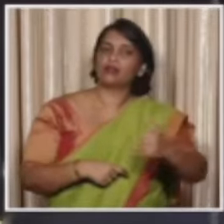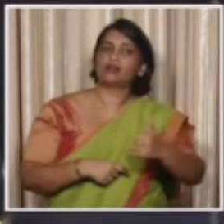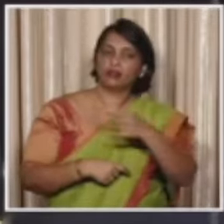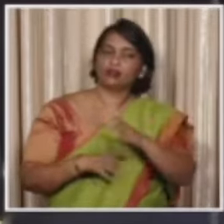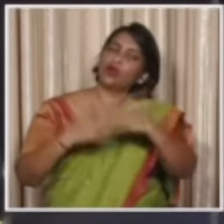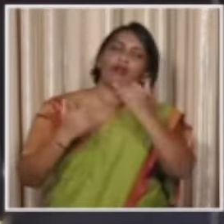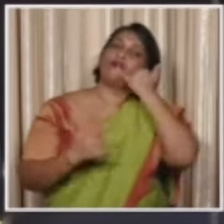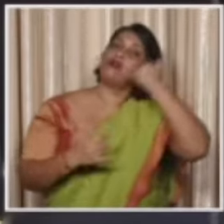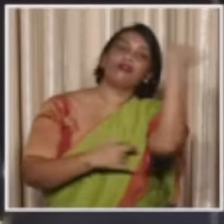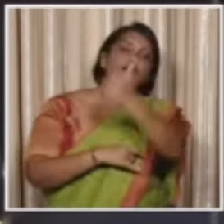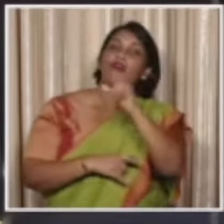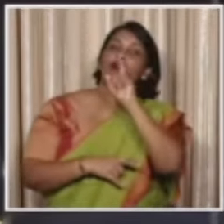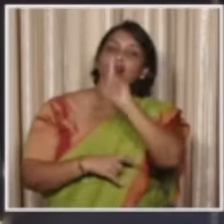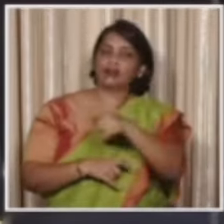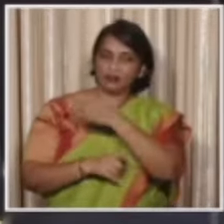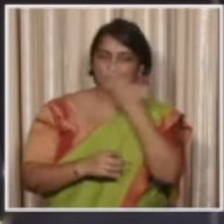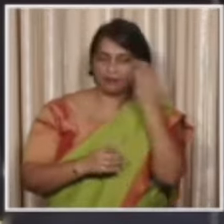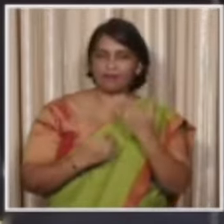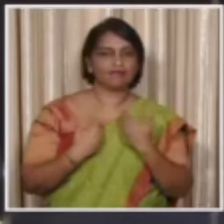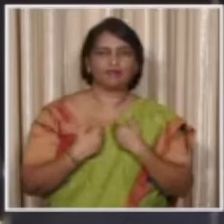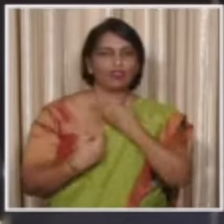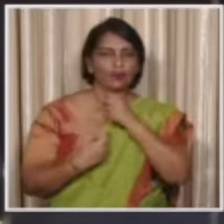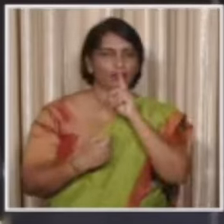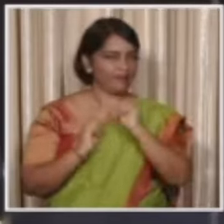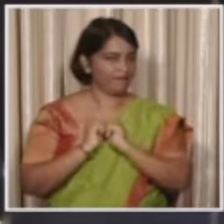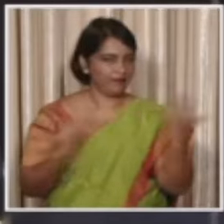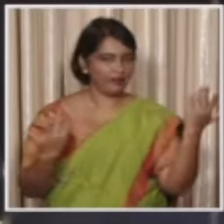ඕන කෙනෙක්ට එයාගෙන් අහන්න පුළුවන්. අපිට මෙතන බොරු කියන්න